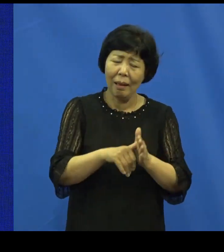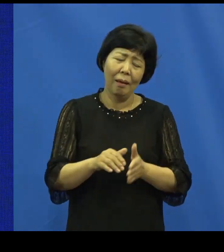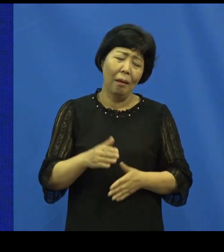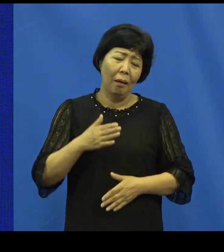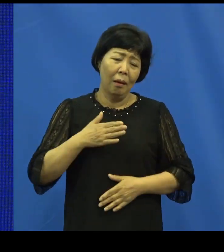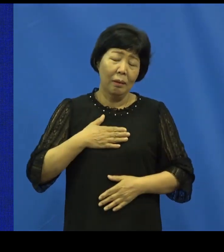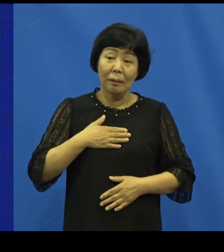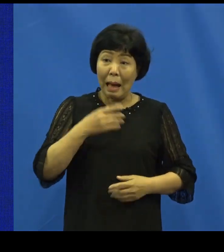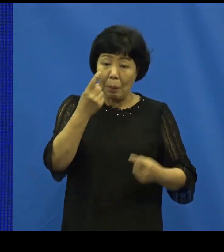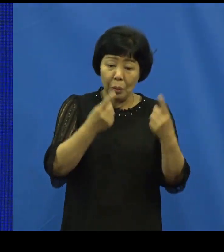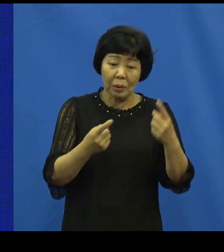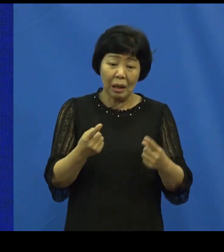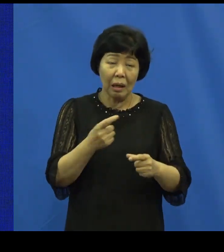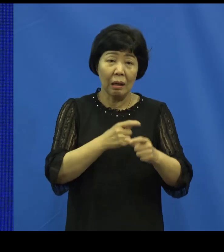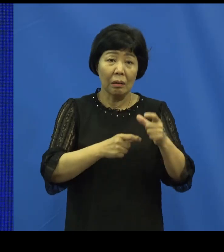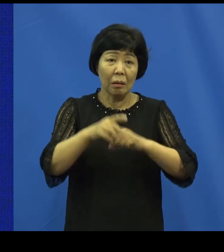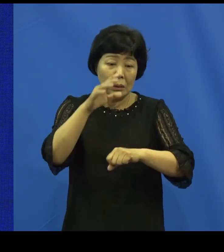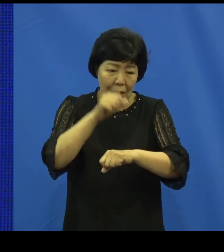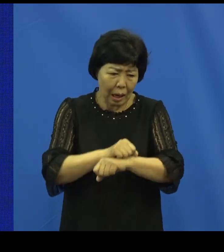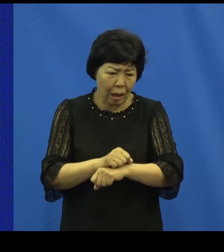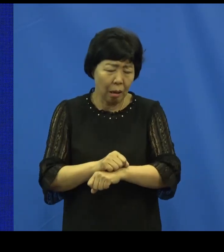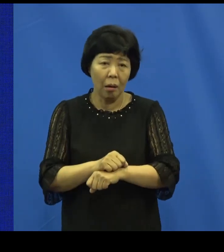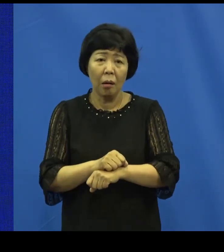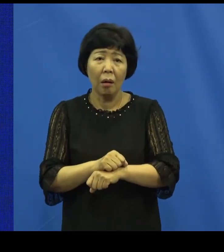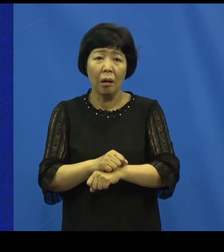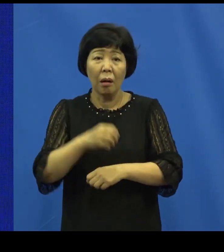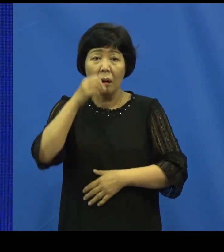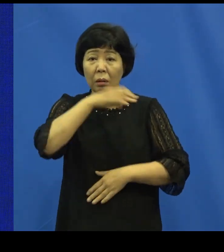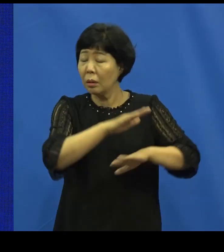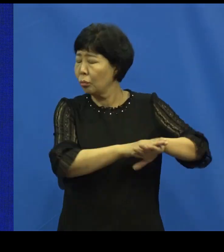나오면 그대로 두지 않잖아요, 여러분.